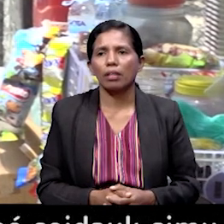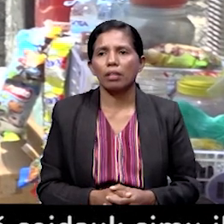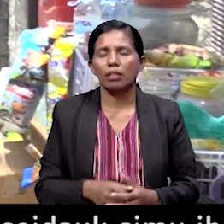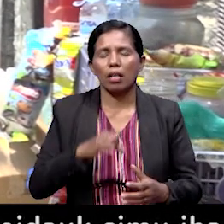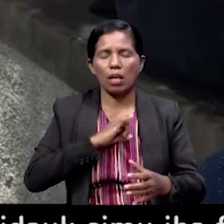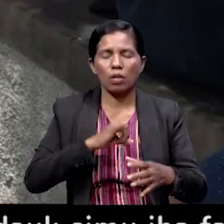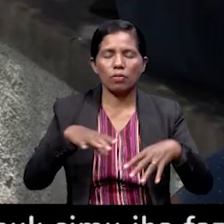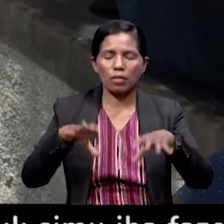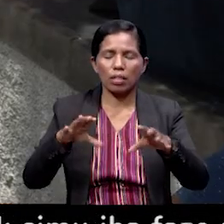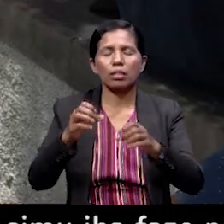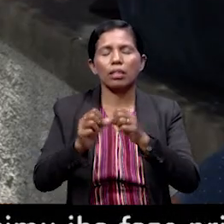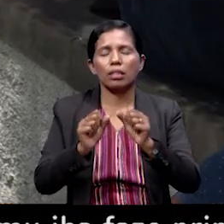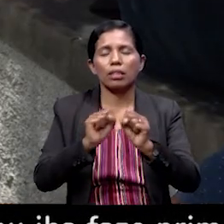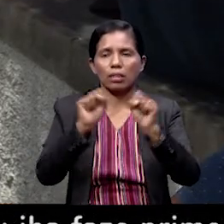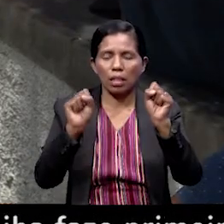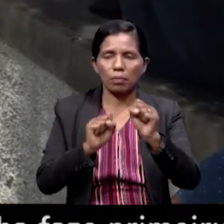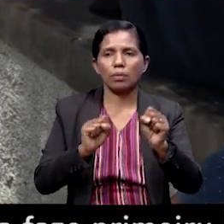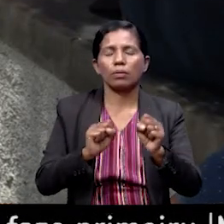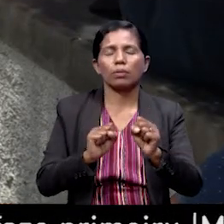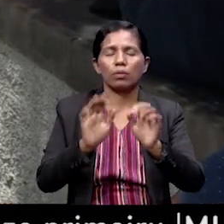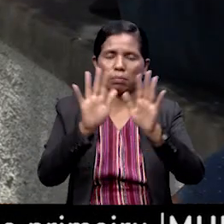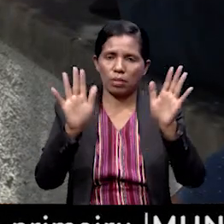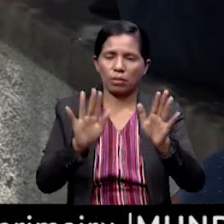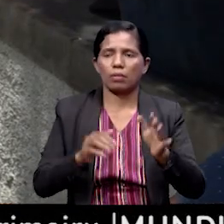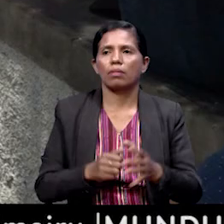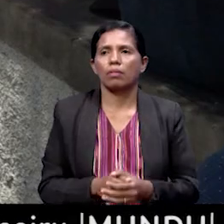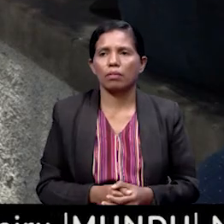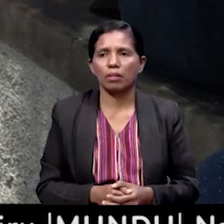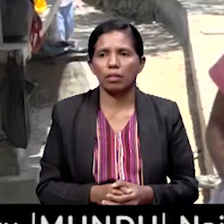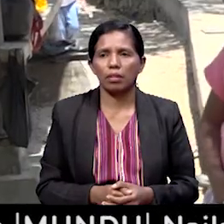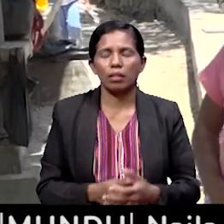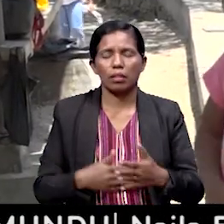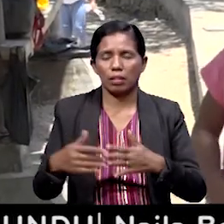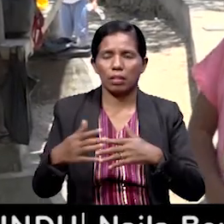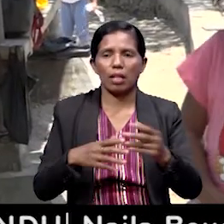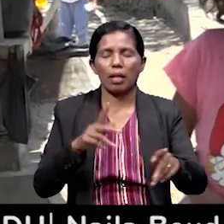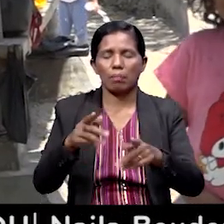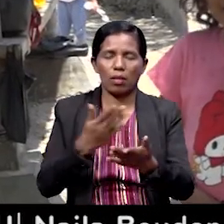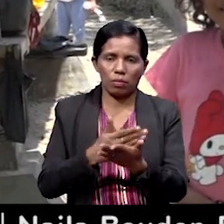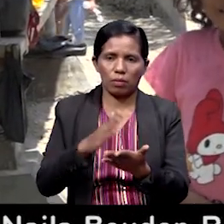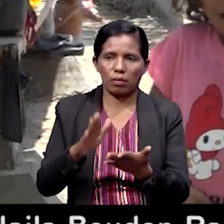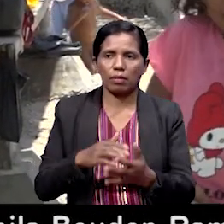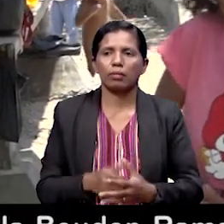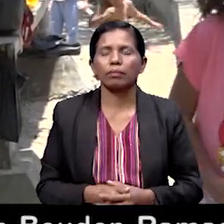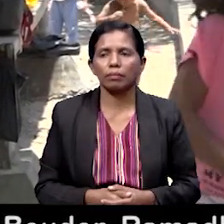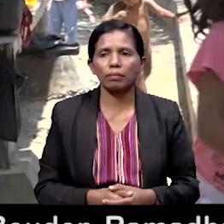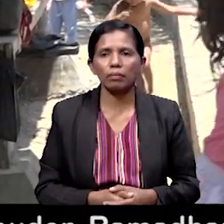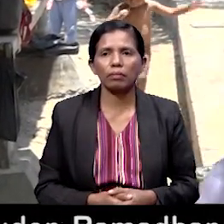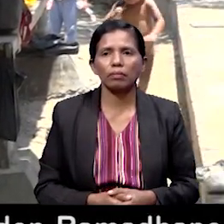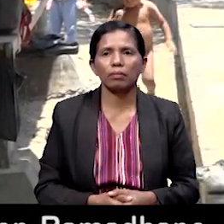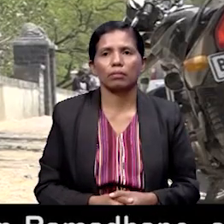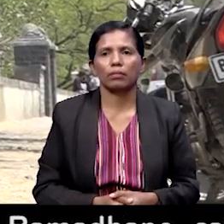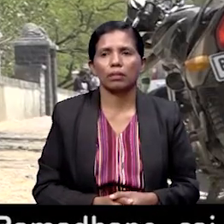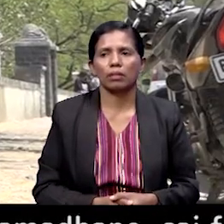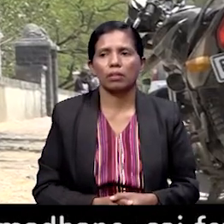de lorong balet la fang da la ansa depende e mahola la ta timoroan sira strangeru la hola